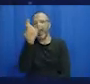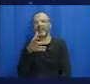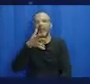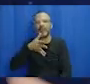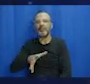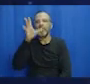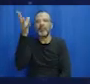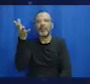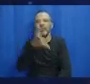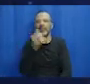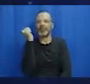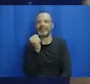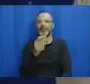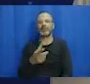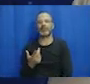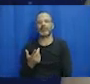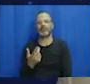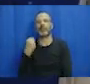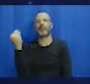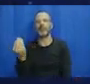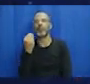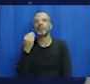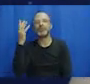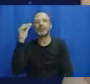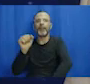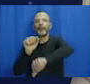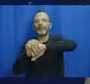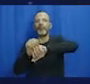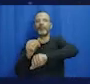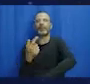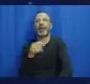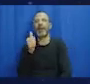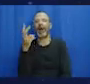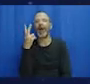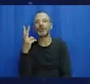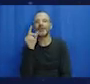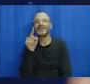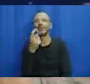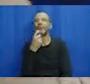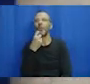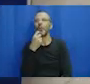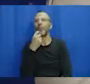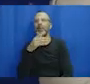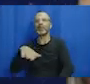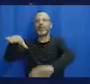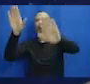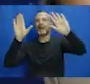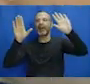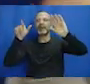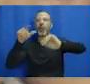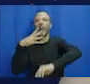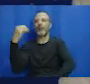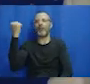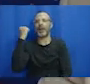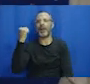خلقت ومعك سكينة يعني، يعني هذا تصريح غبي. أما النقطة الثانية والأهم، هذا يعني إنه بيرفع إيديه الزلمة، ما هو بقول لك بما